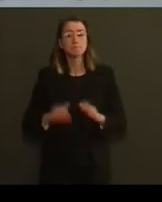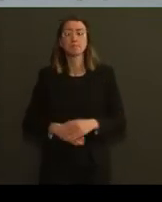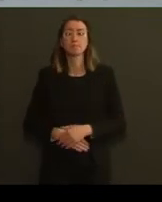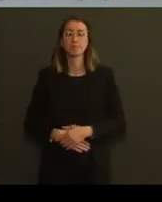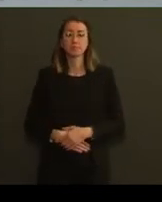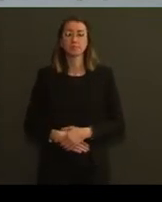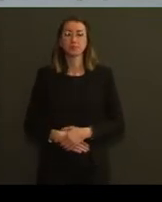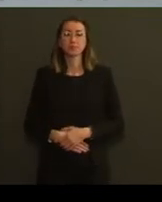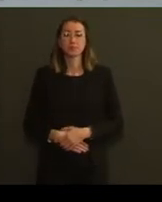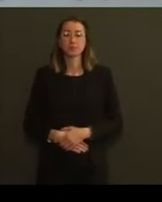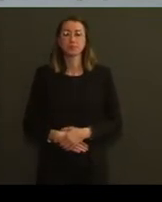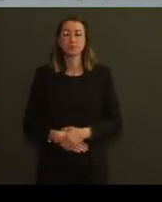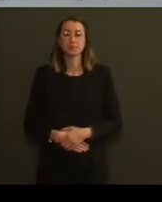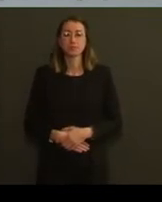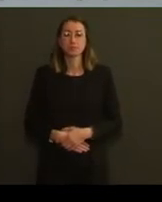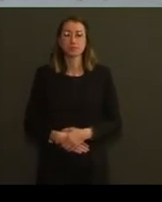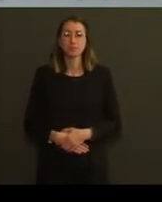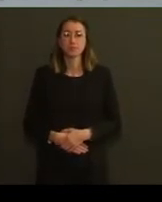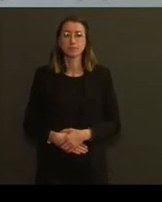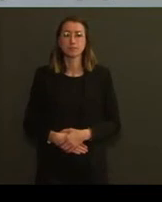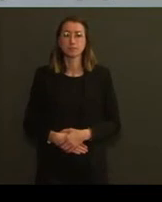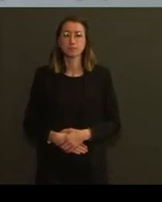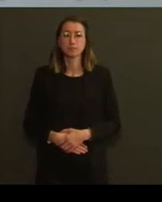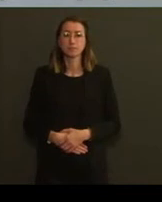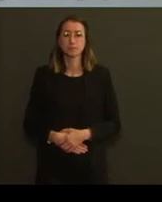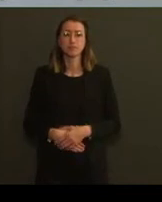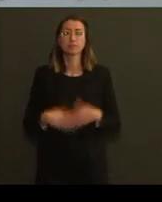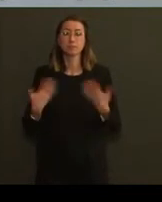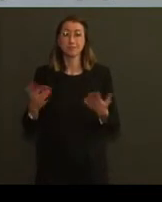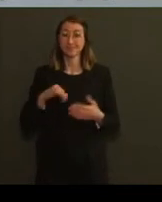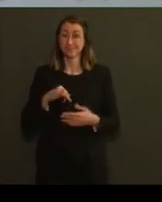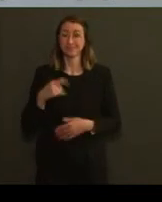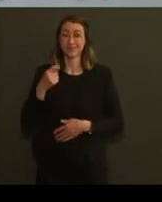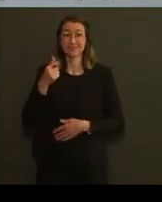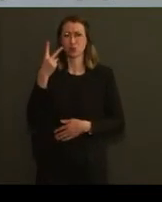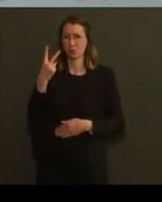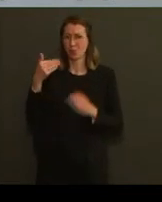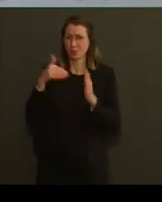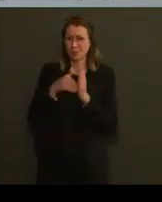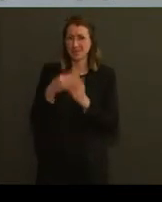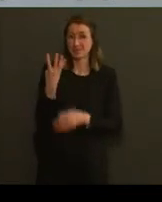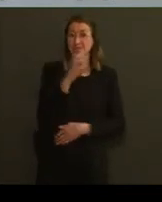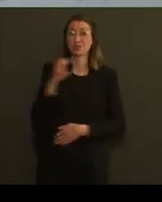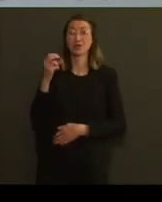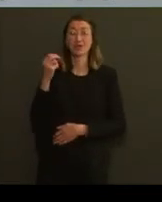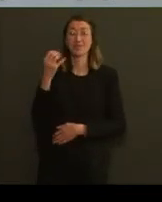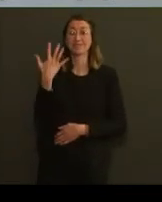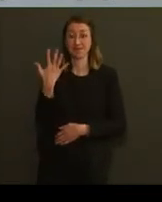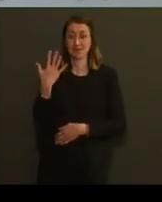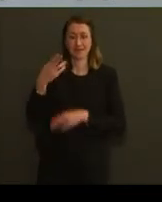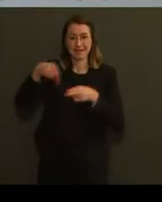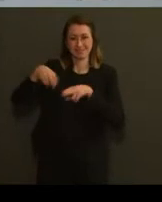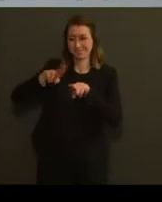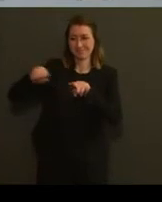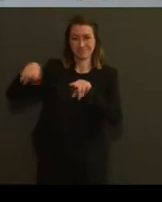Aujourd'hui, il y a pratiquement 2500 patients atteints de Covid hospitalisés, en l'occurrence 2485,